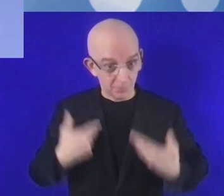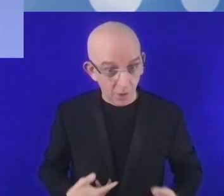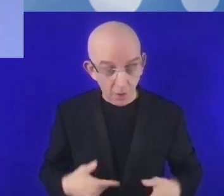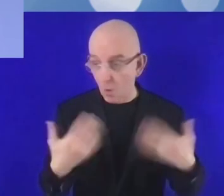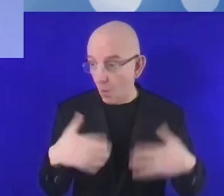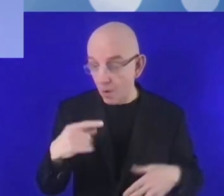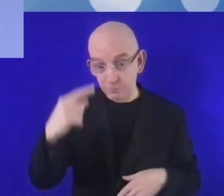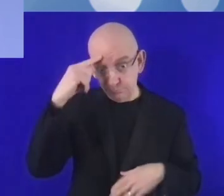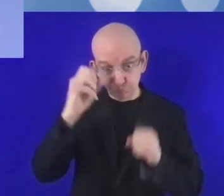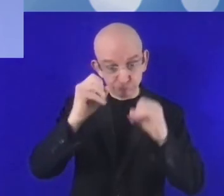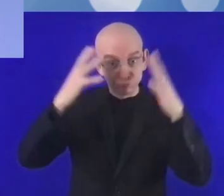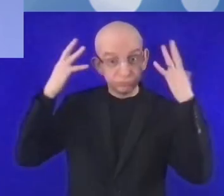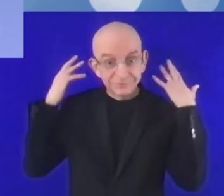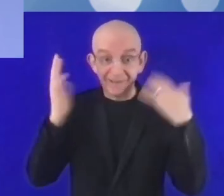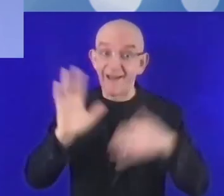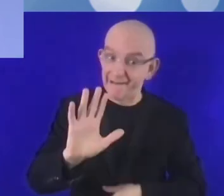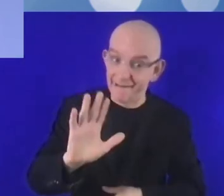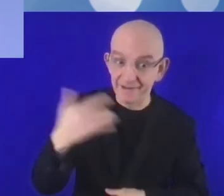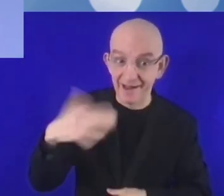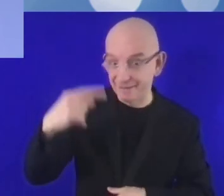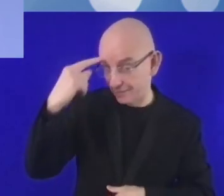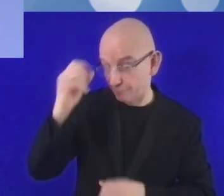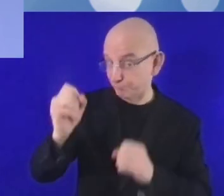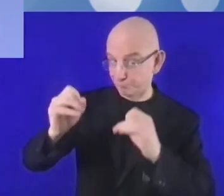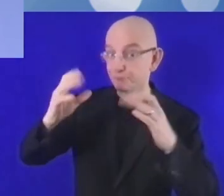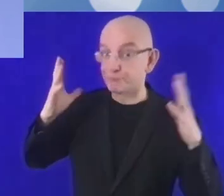实以后，这对我来说是非常的不可思议的。